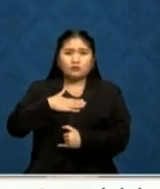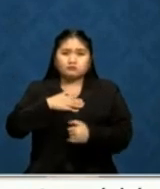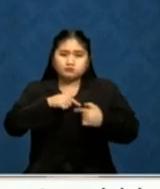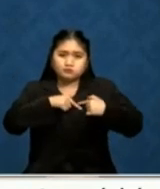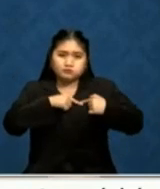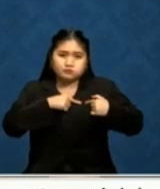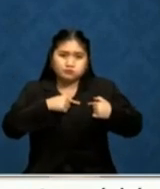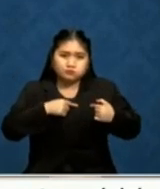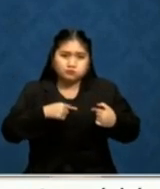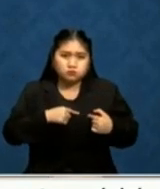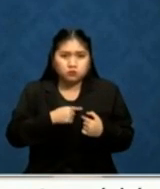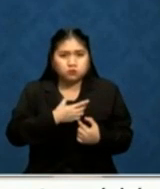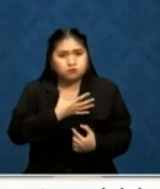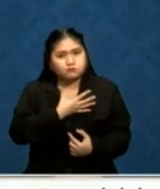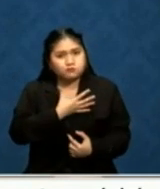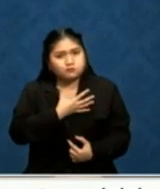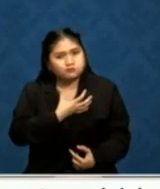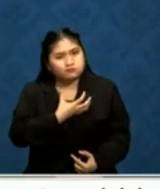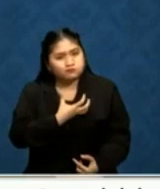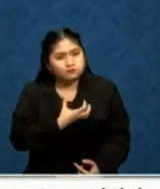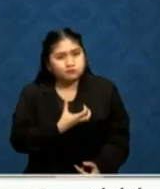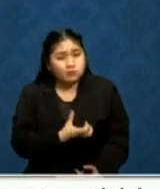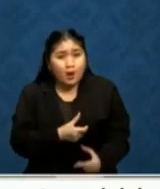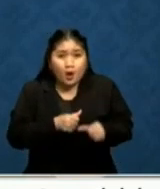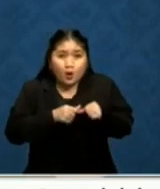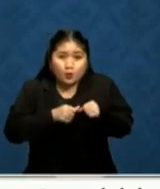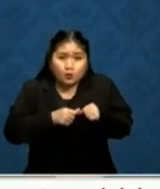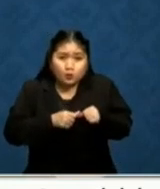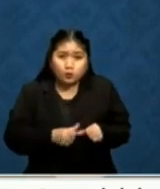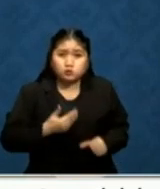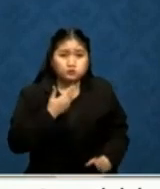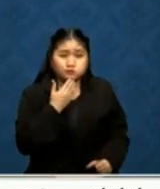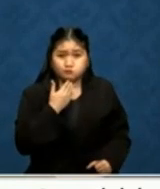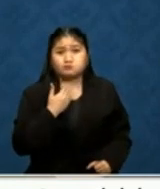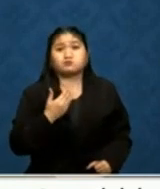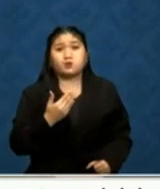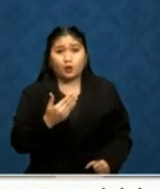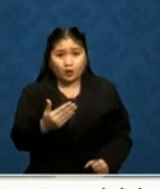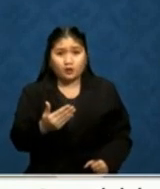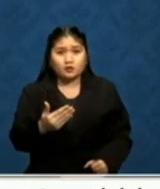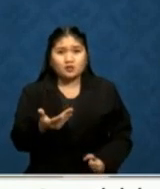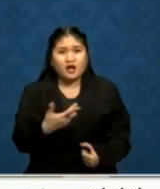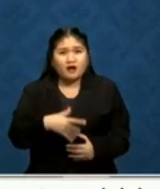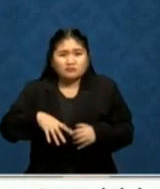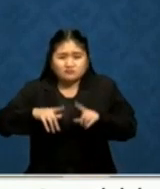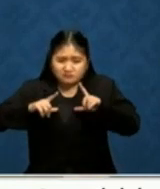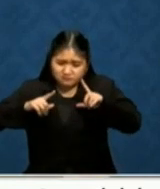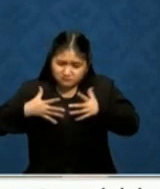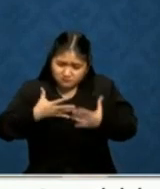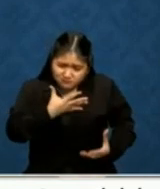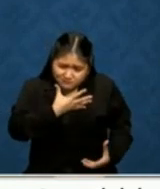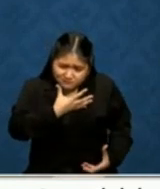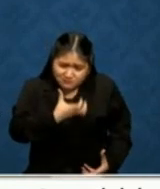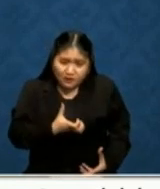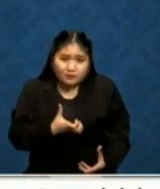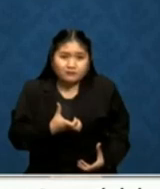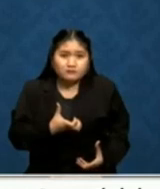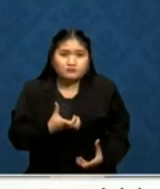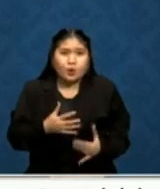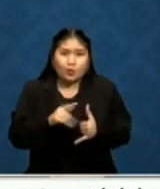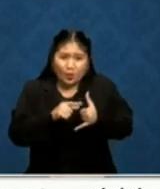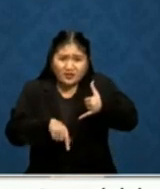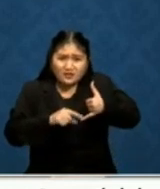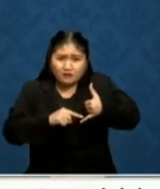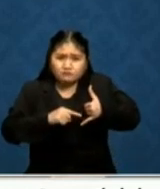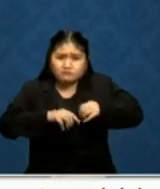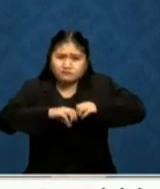ที่ผู้ถูกกระทำเขาได้โดนไว้เนี่ยมันอาจจะอยู่ตลอดไปมันจะทำลายทำร้ายคนคนหนึ่งนะคะให้เขาแตกส